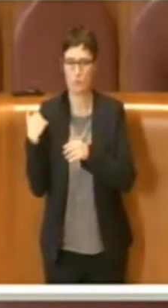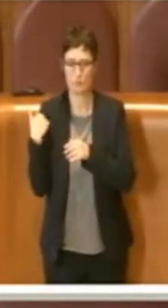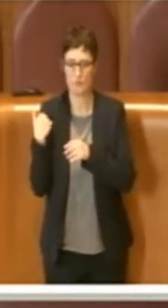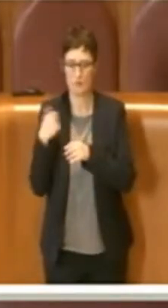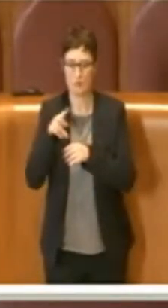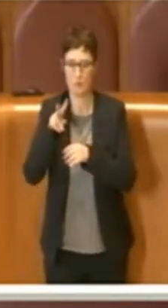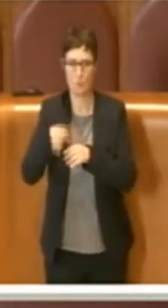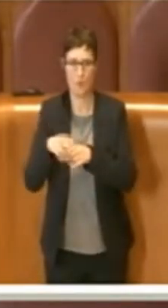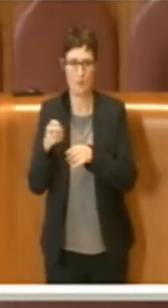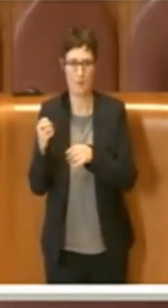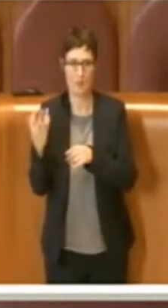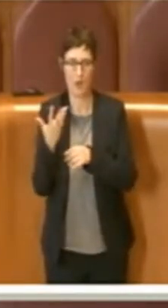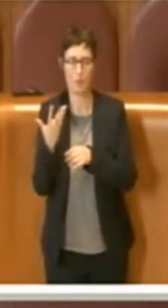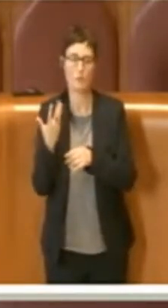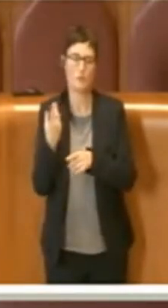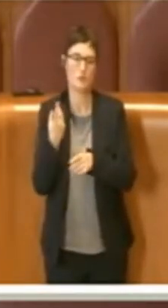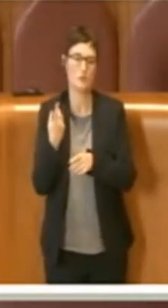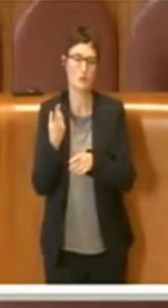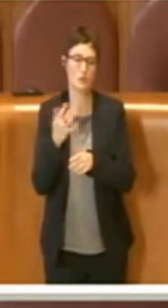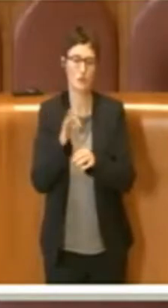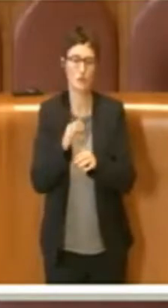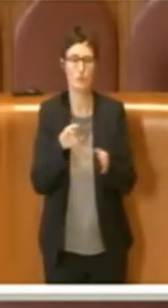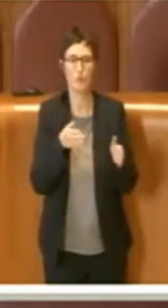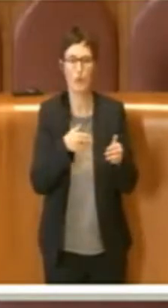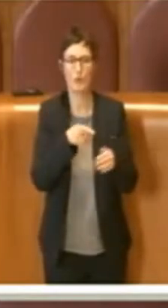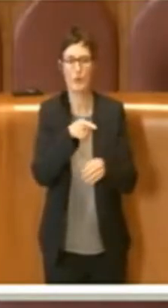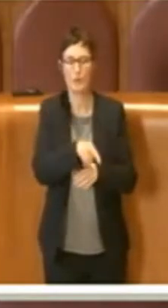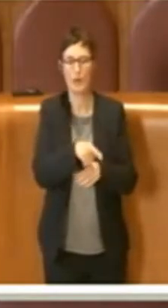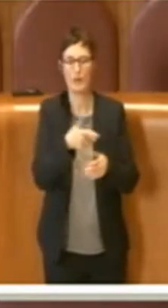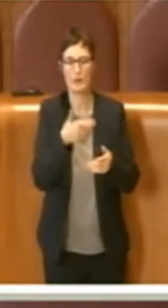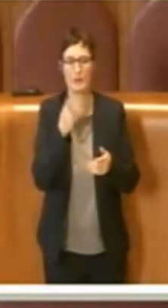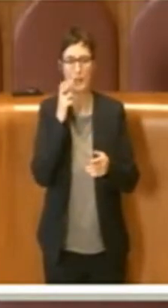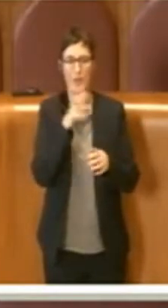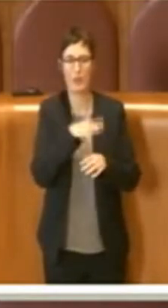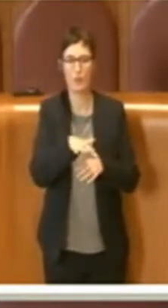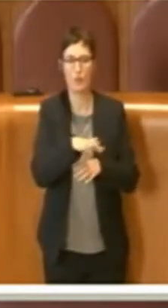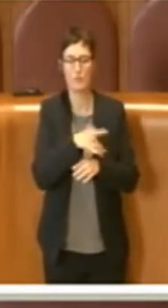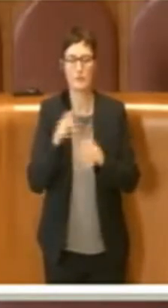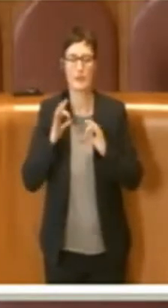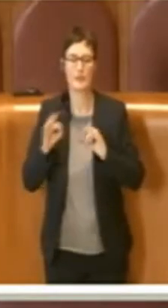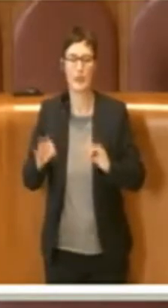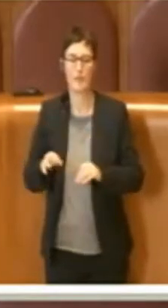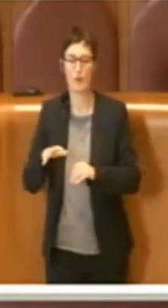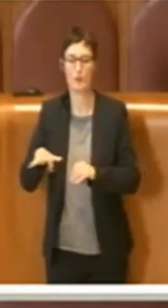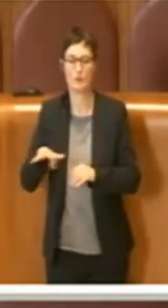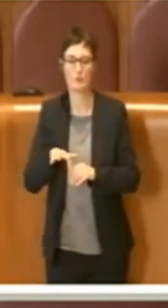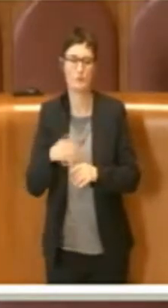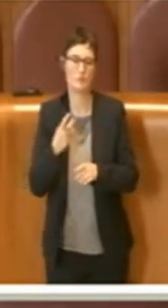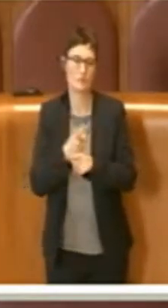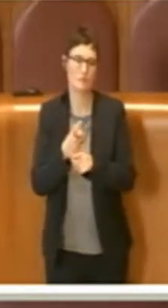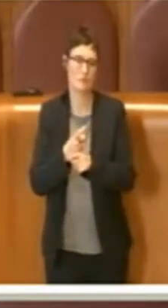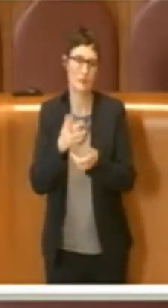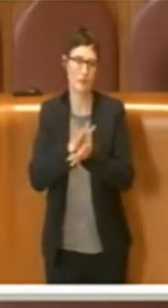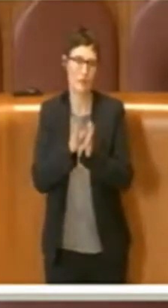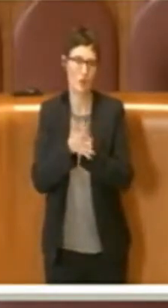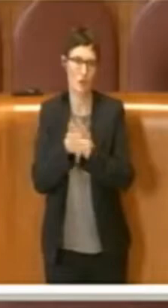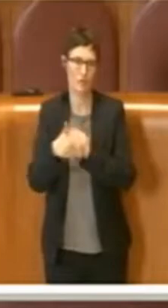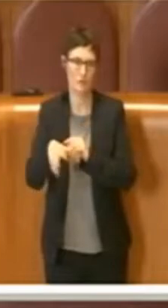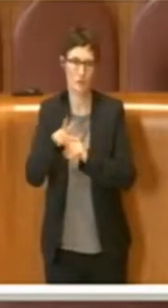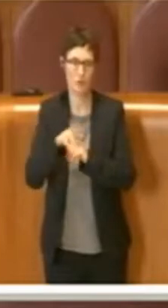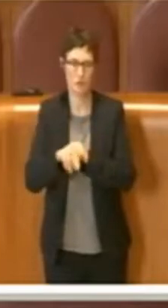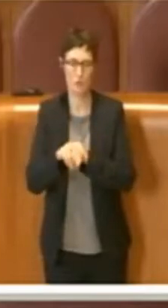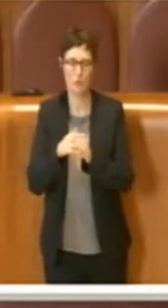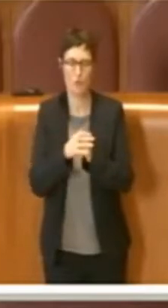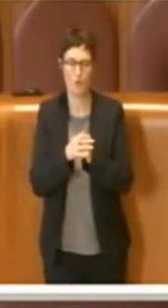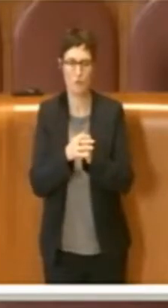2015 tra il dipartimento ambiente la polizia locale semplicemente un rinnovo che deve essere fatta all'interno di uffici